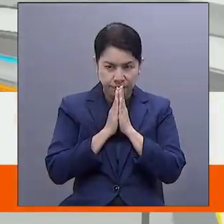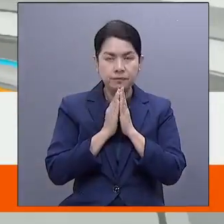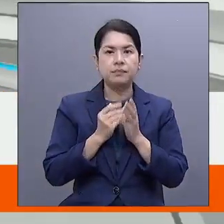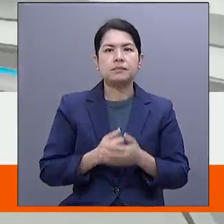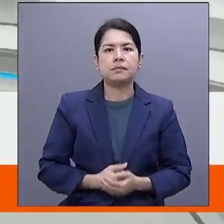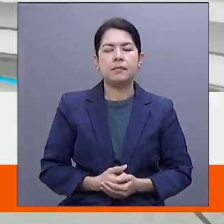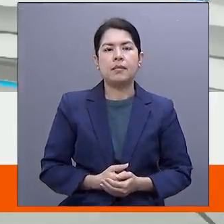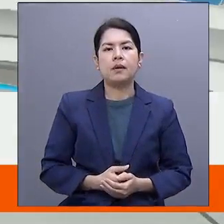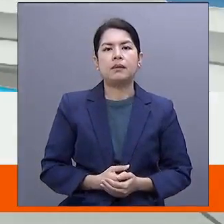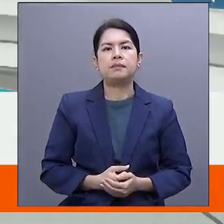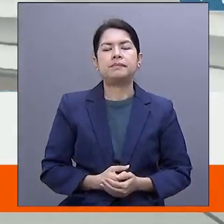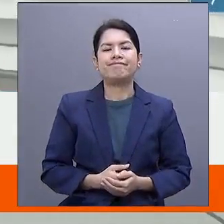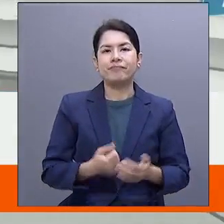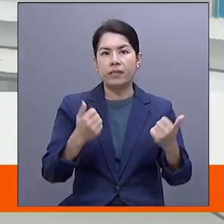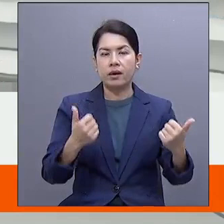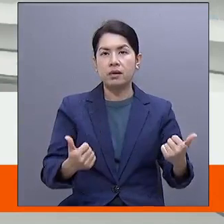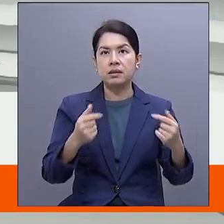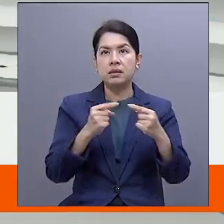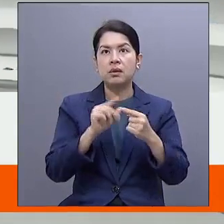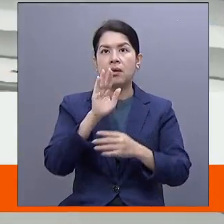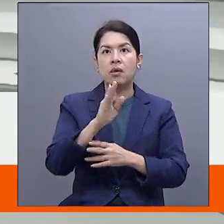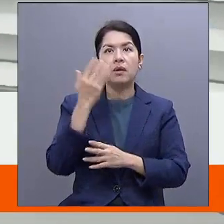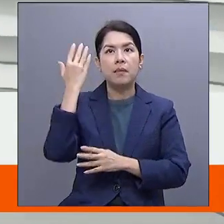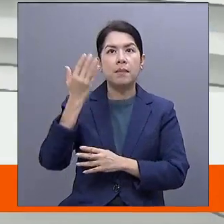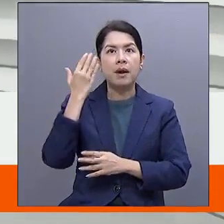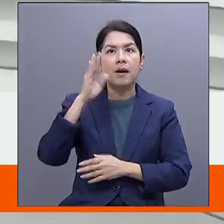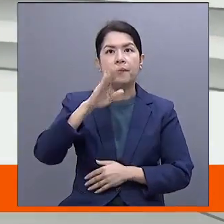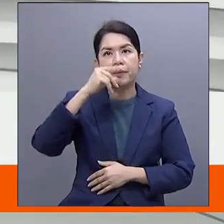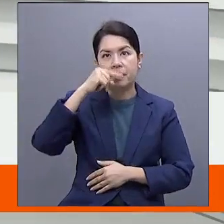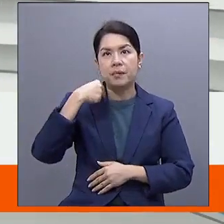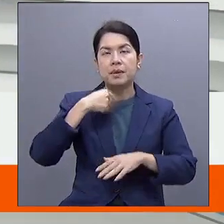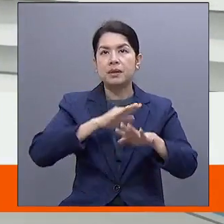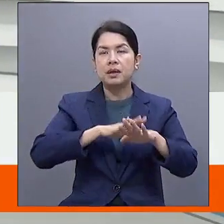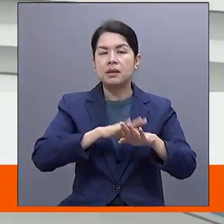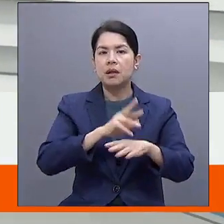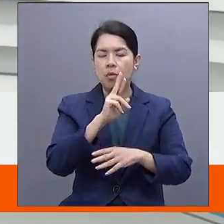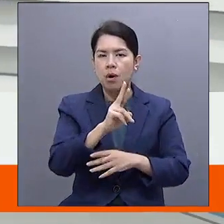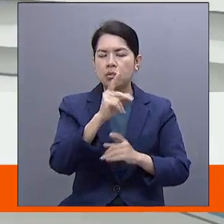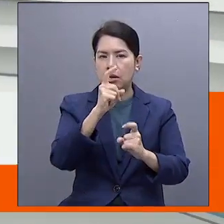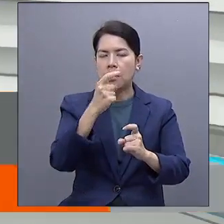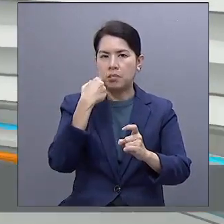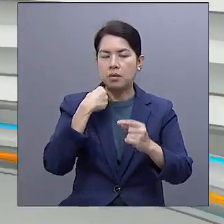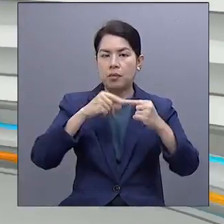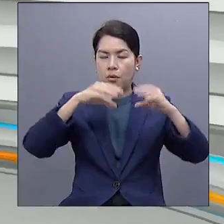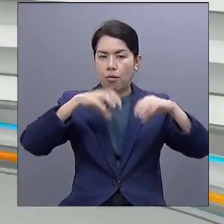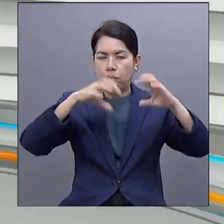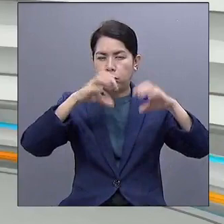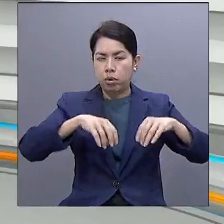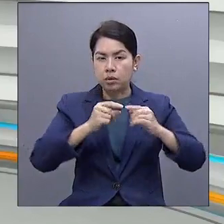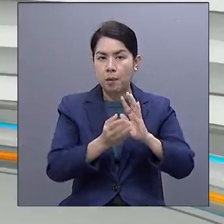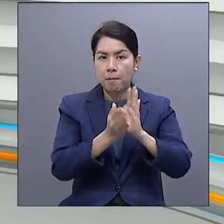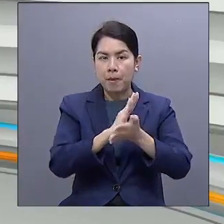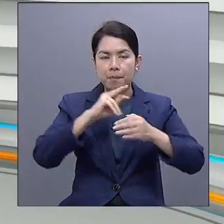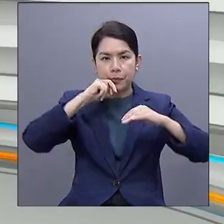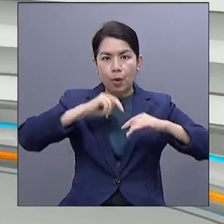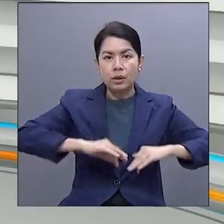สวัสดีค่ะสำหรับสภาพอากาศในวันนี้นะคะก็มีคำเตือนให้ต้องระวังอันตรายจากฝนตกหนักถึงหนักมากนะคะซึ่งก็อาจจะส่งผลให้เกิดน้ำท่วมฉับพลันและน้ำป่าไหลหล